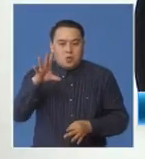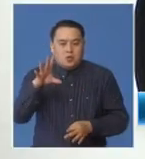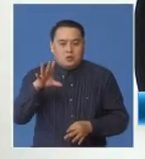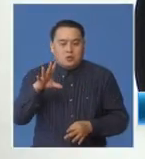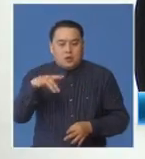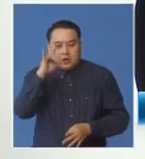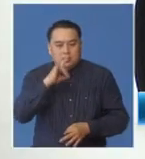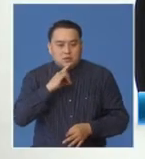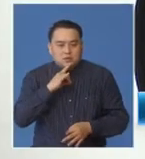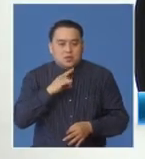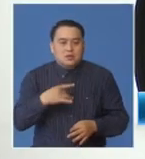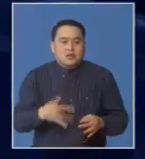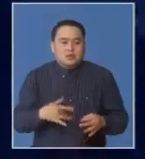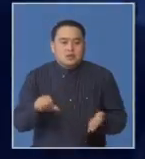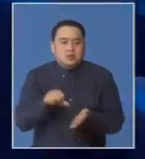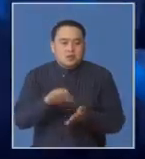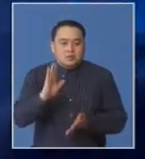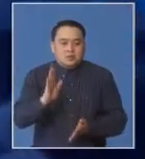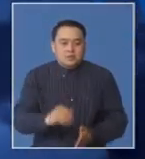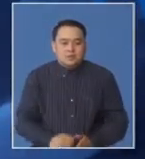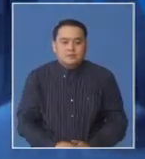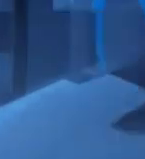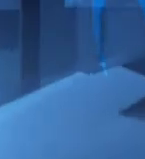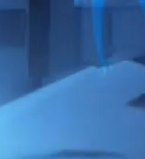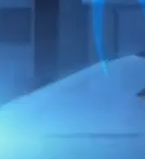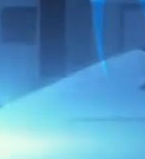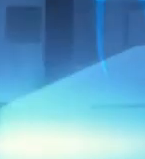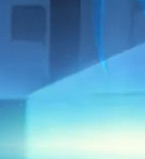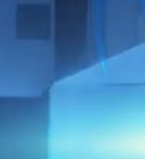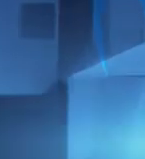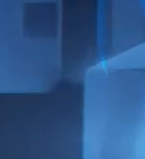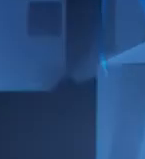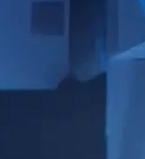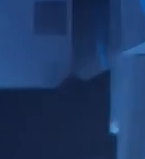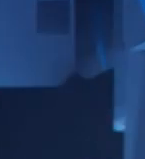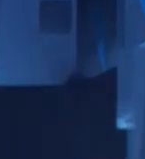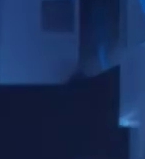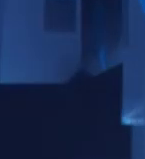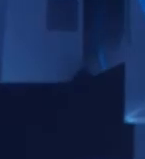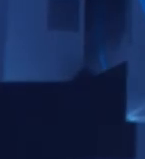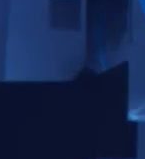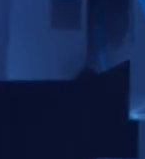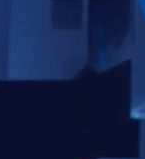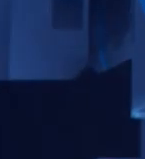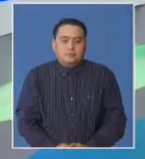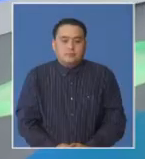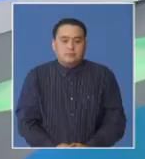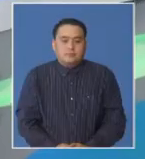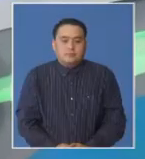звезд казахстанской эстрады. Азат Жумаханов, Надир Хамзин, телекомпания ЖТСУ, Талдыкурган.